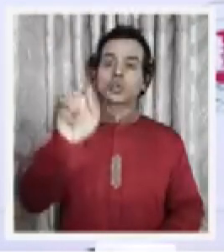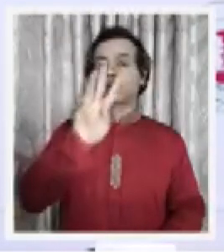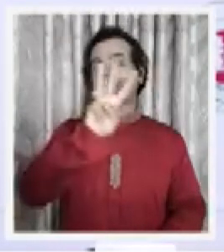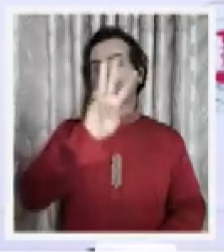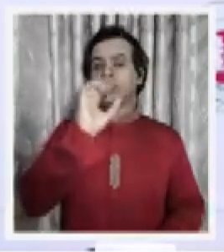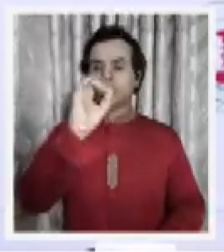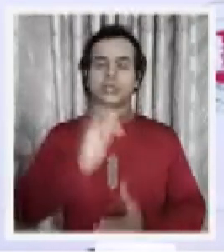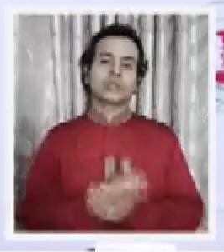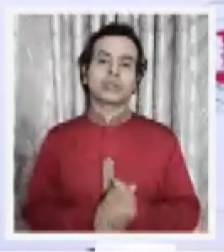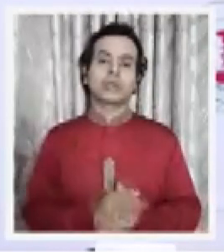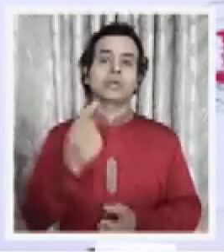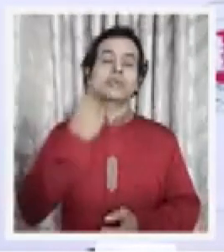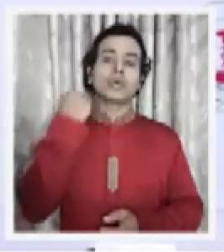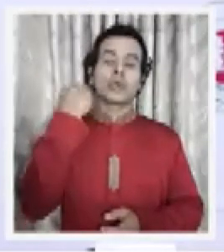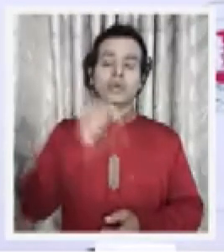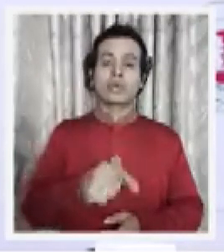156,230 জন।